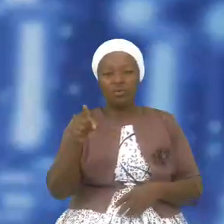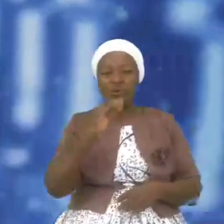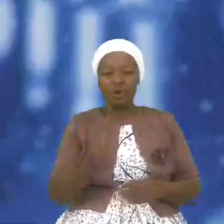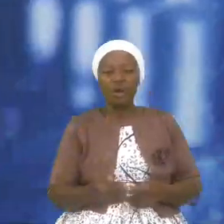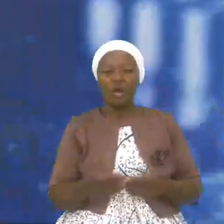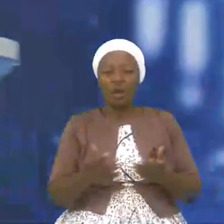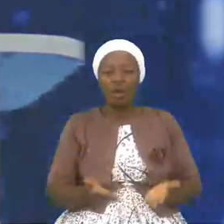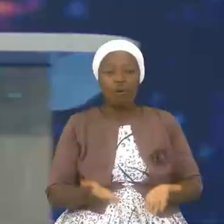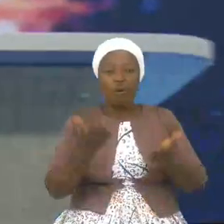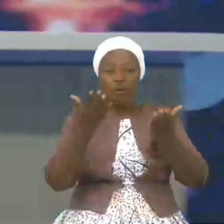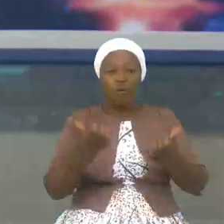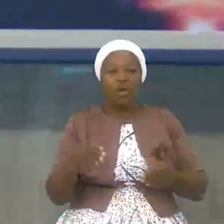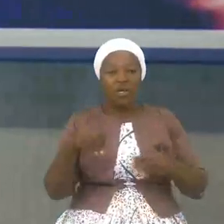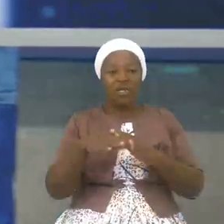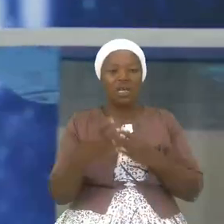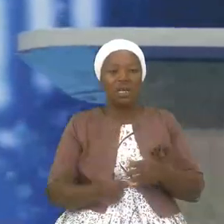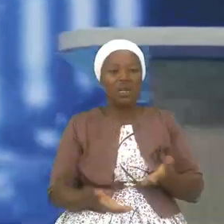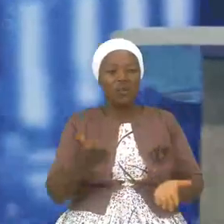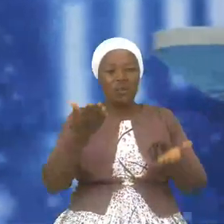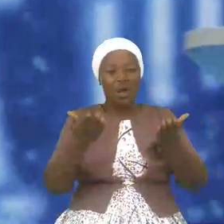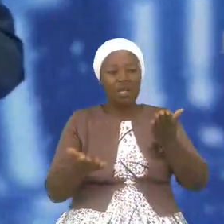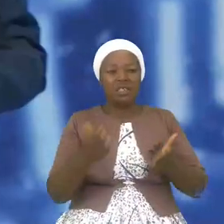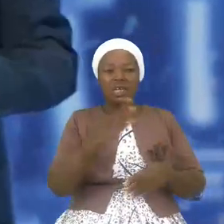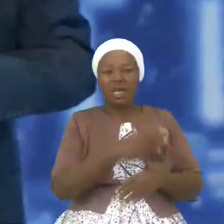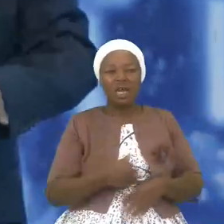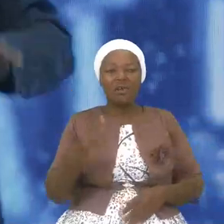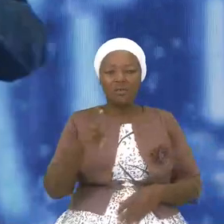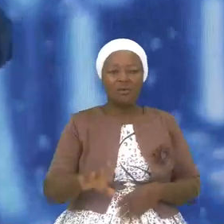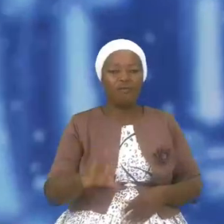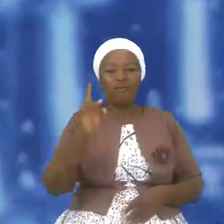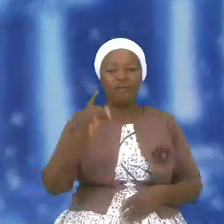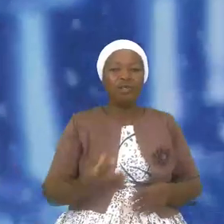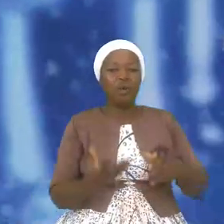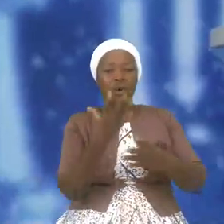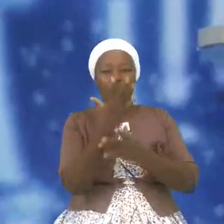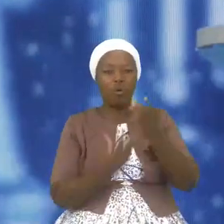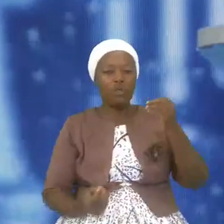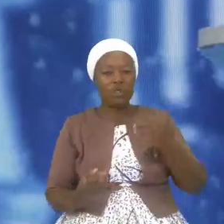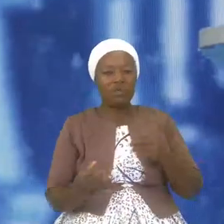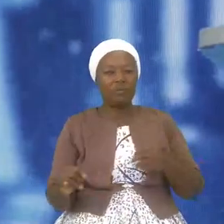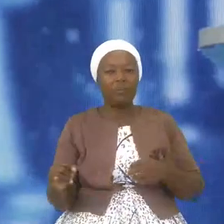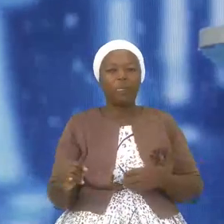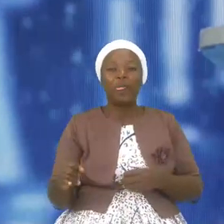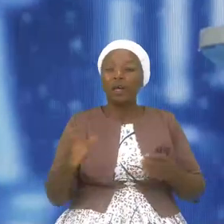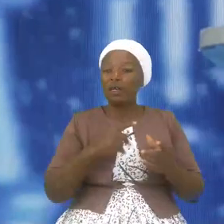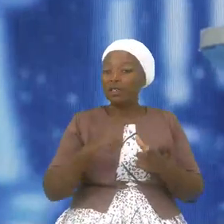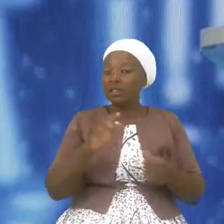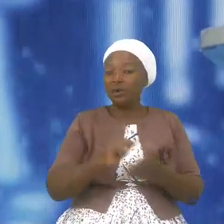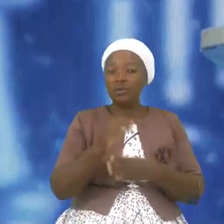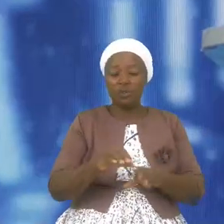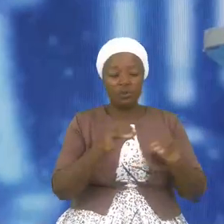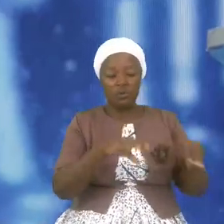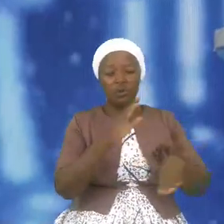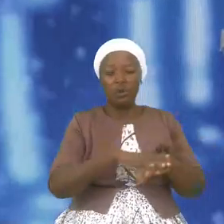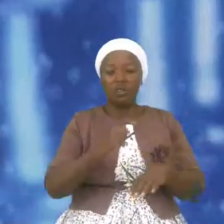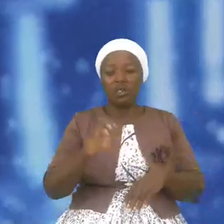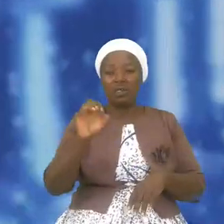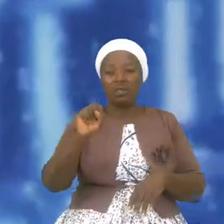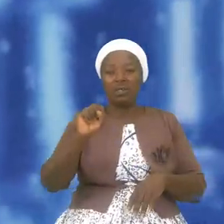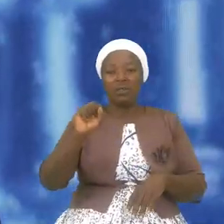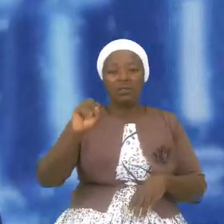et tu as été trouvé léger. Tu as été trouvé léger. Il a été placé sur la